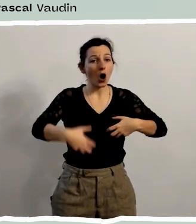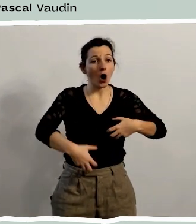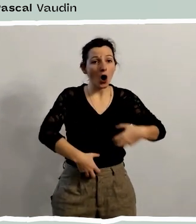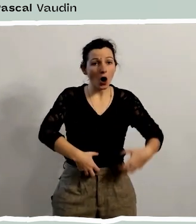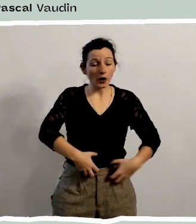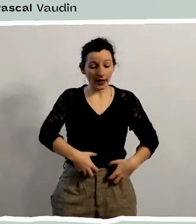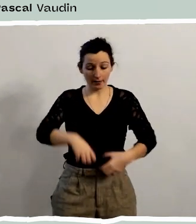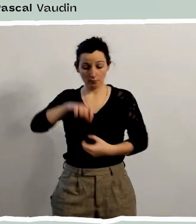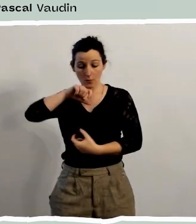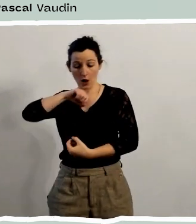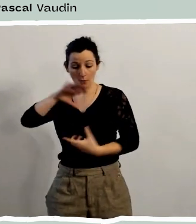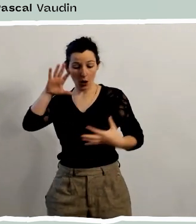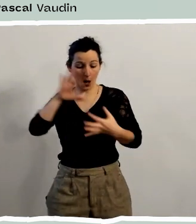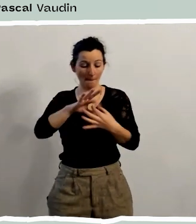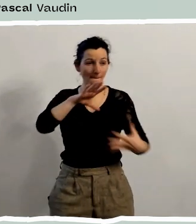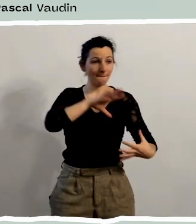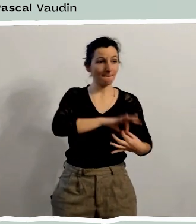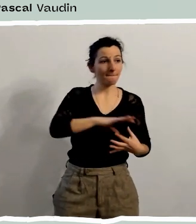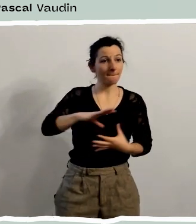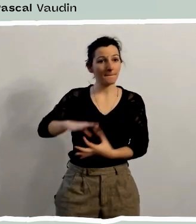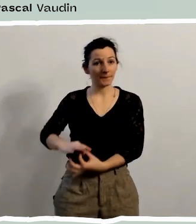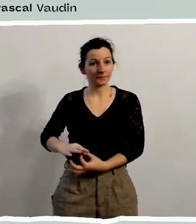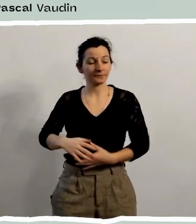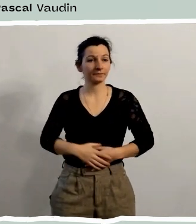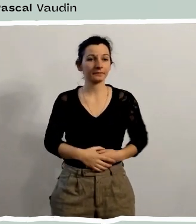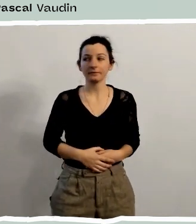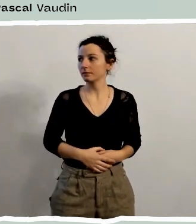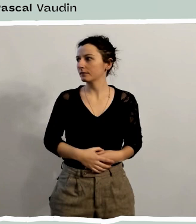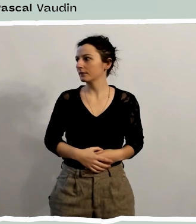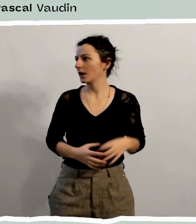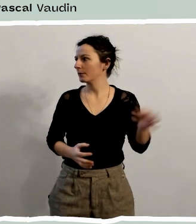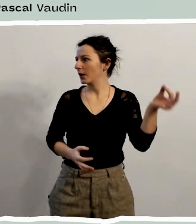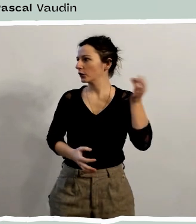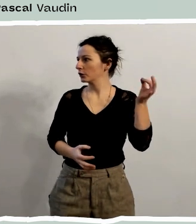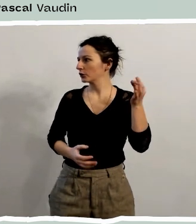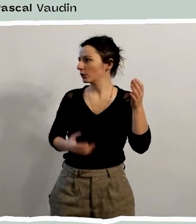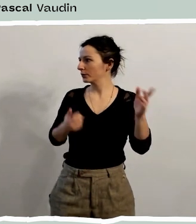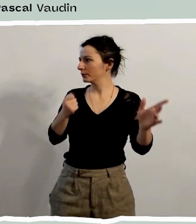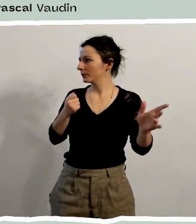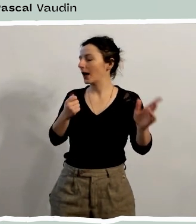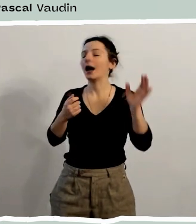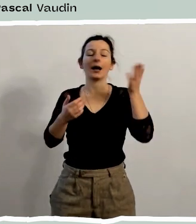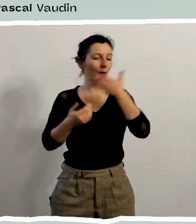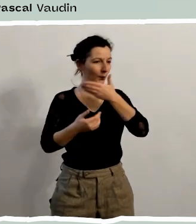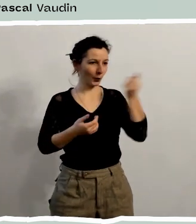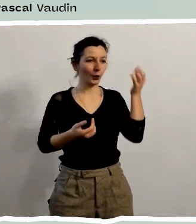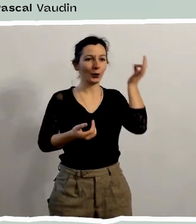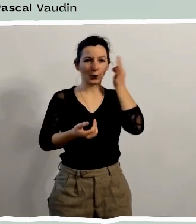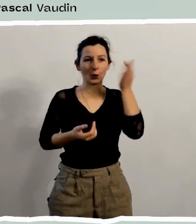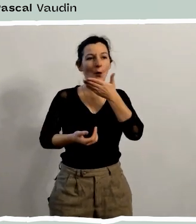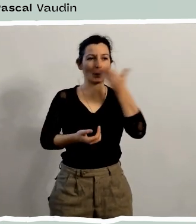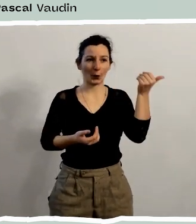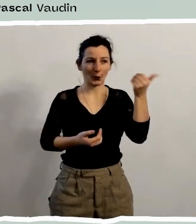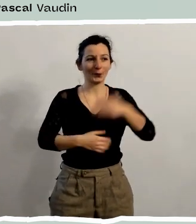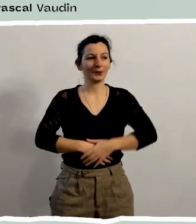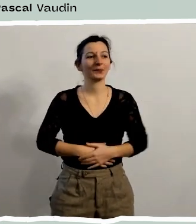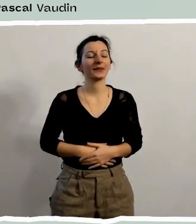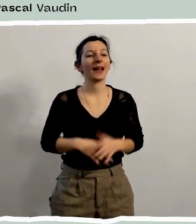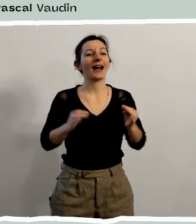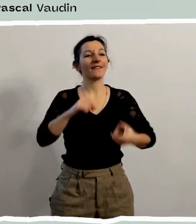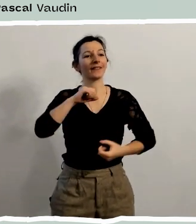hormones qui sont produites par le corps humain. Ouais, je vais peut-être prendre le micro. Qui sont produites par le corps